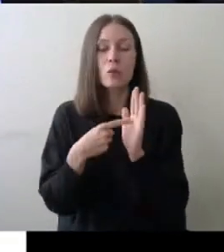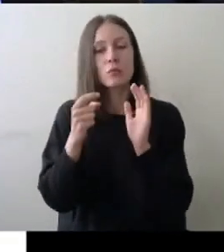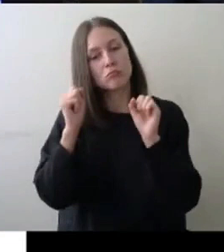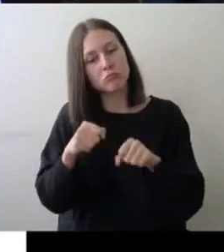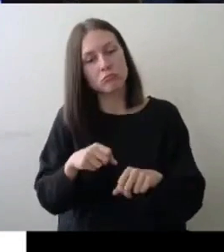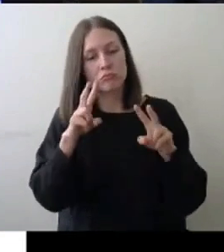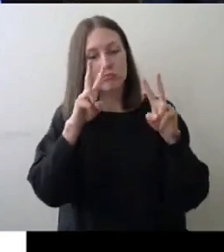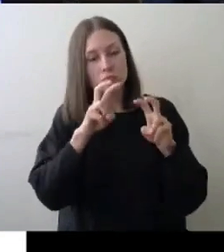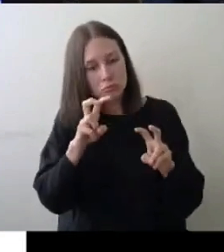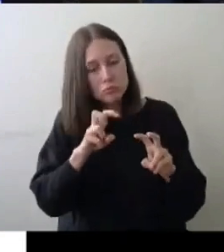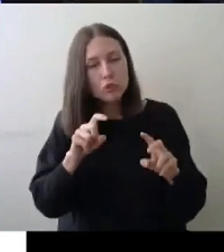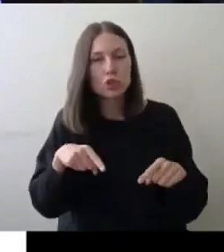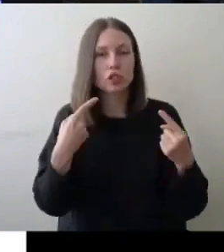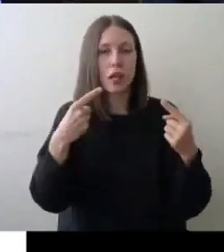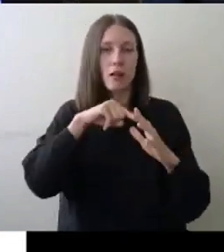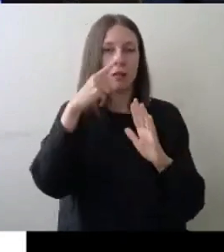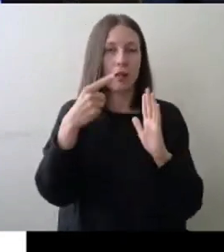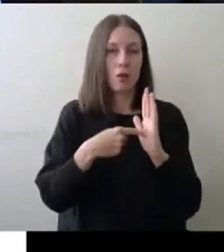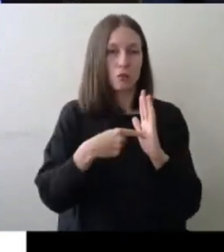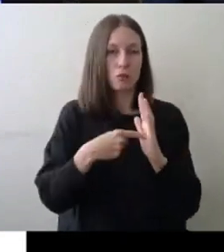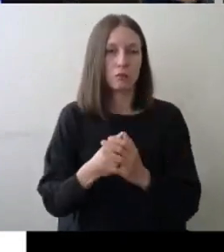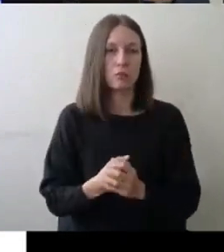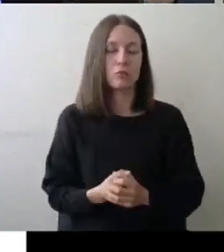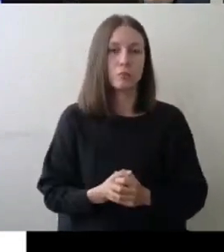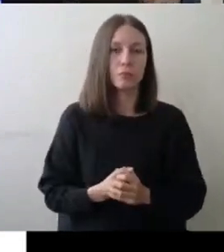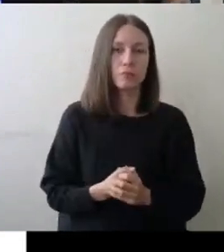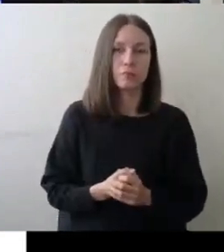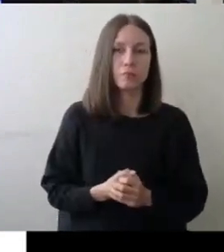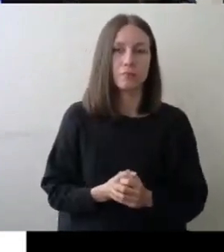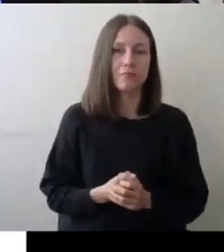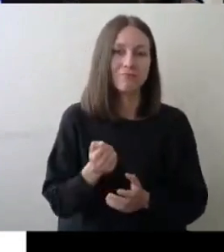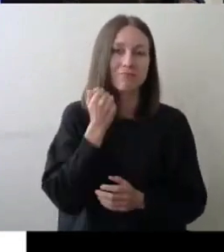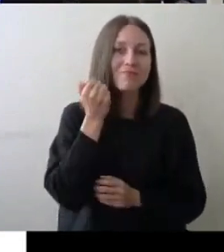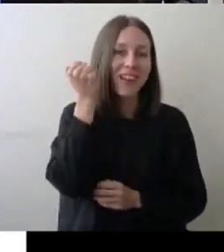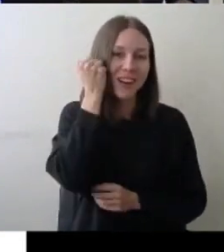šitaip kelti. Tai